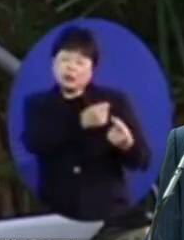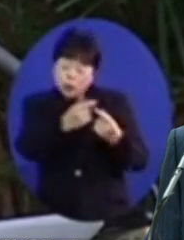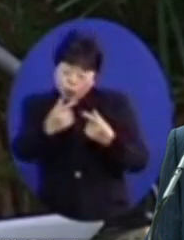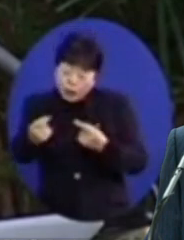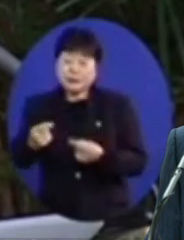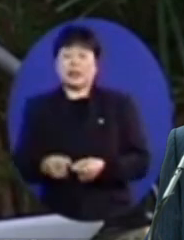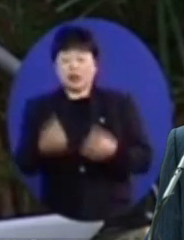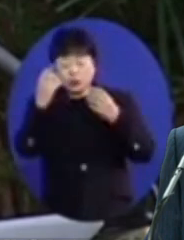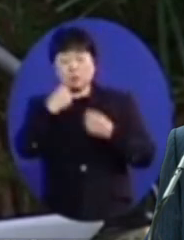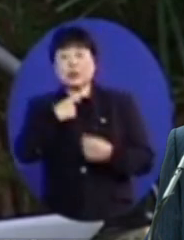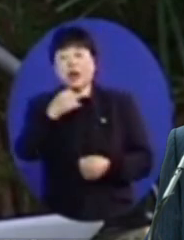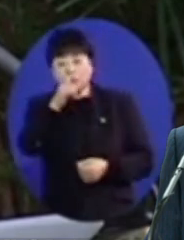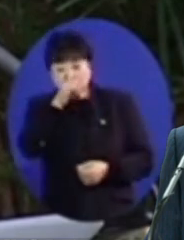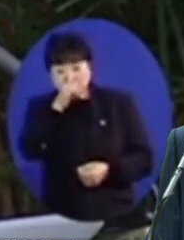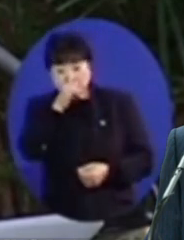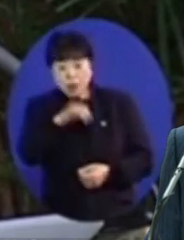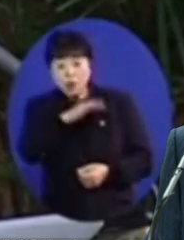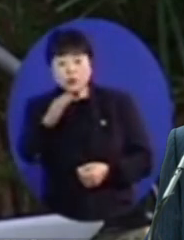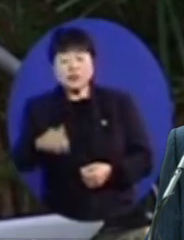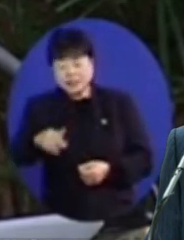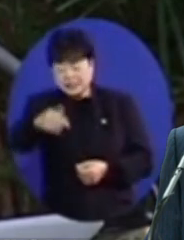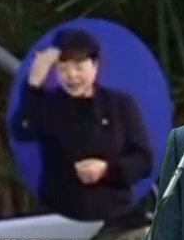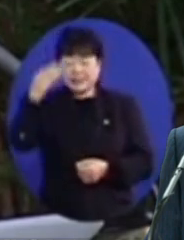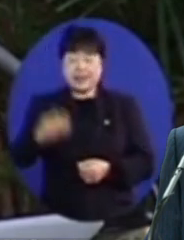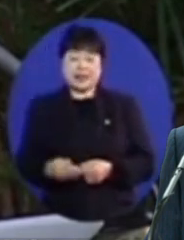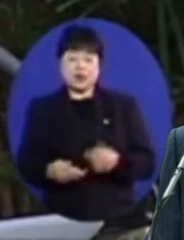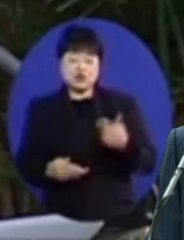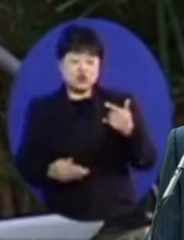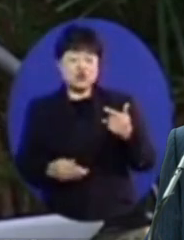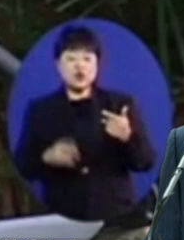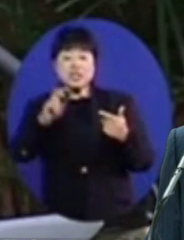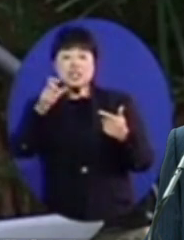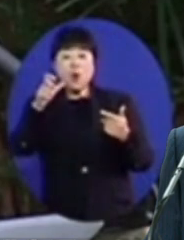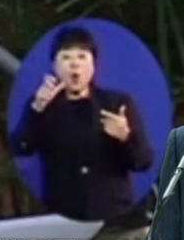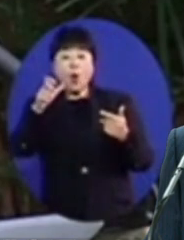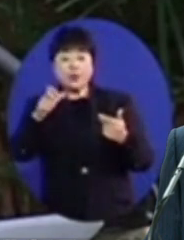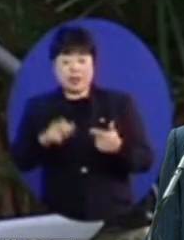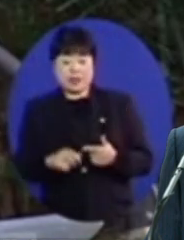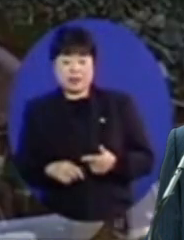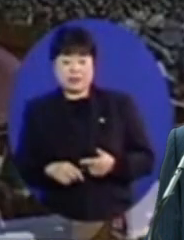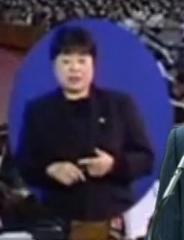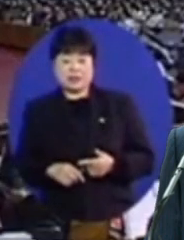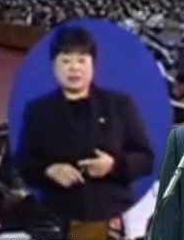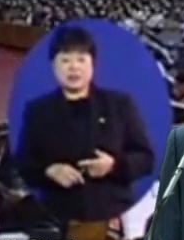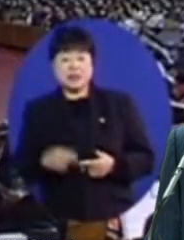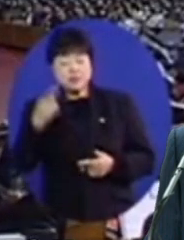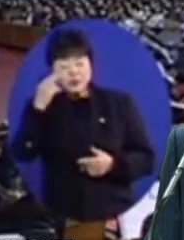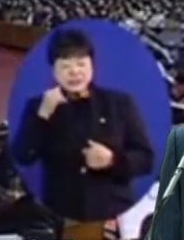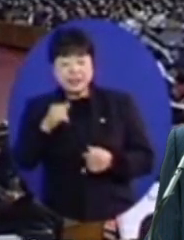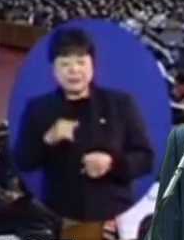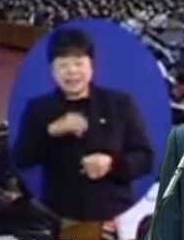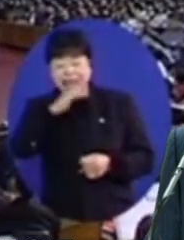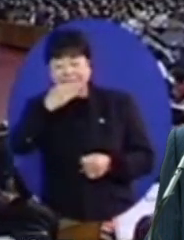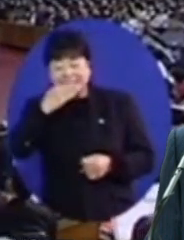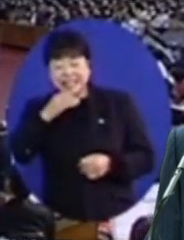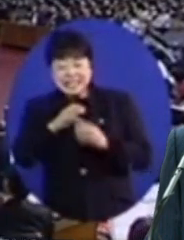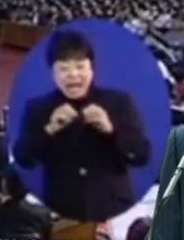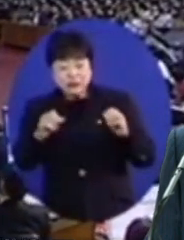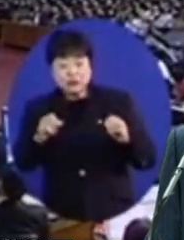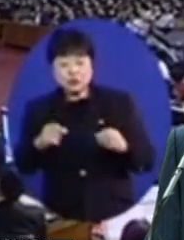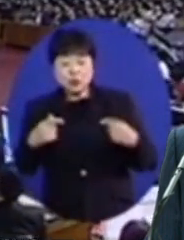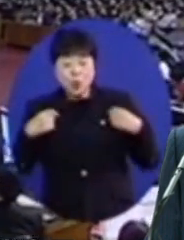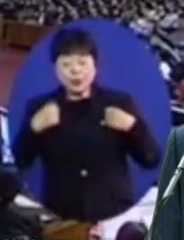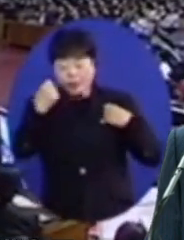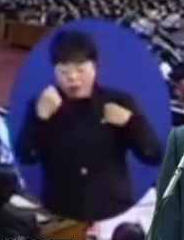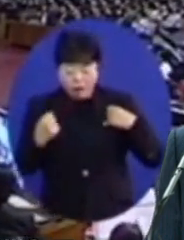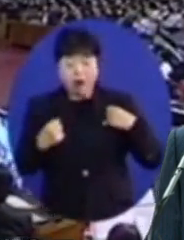살고 고통을 다 하는데 우리는 그때 옛날에 6.25 때 미국 사람들이 갖다 주는 강냉이 가루 밀가루 입던